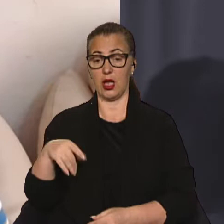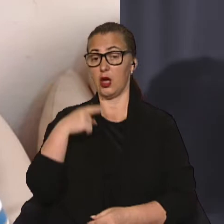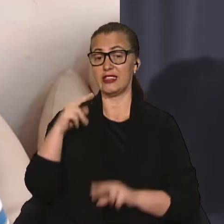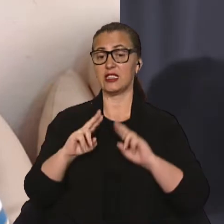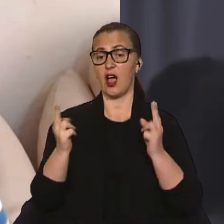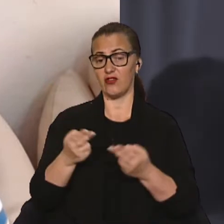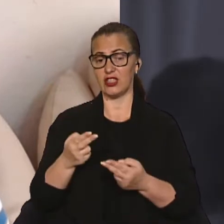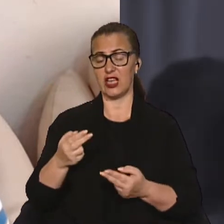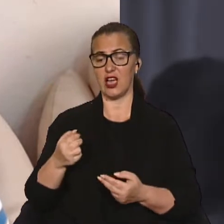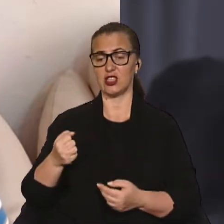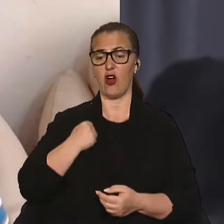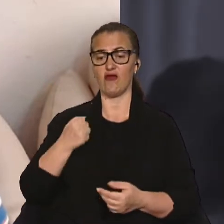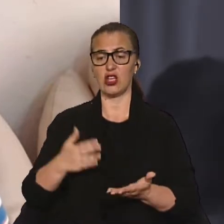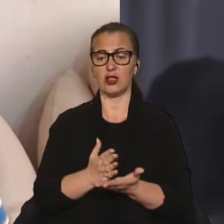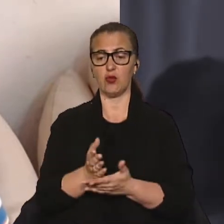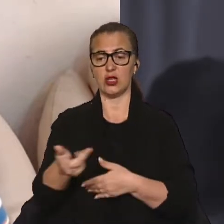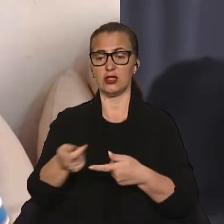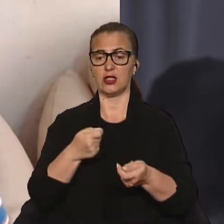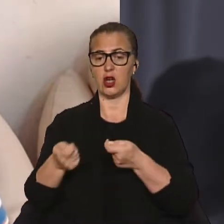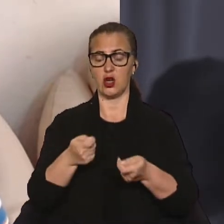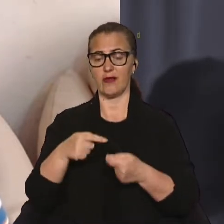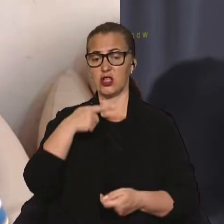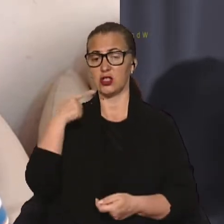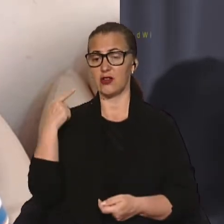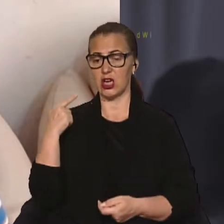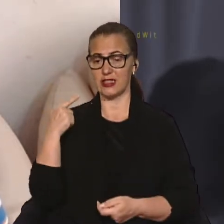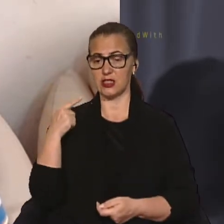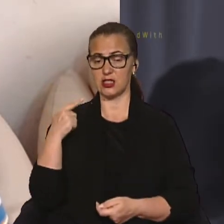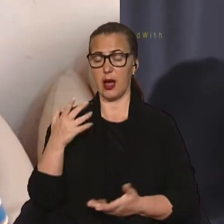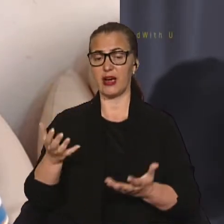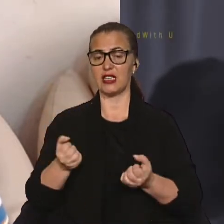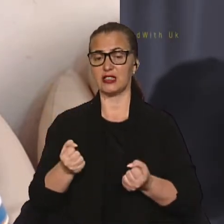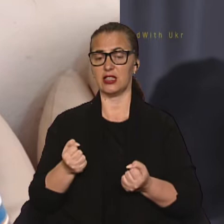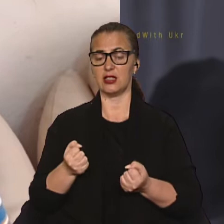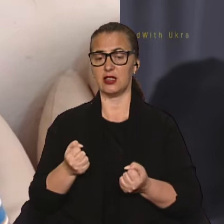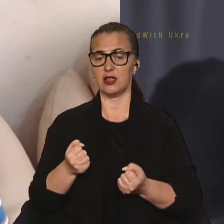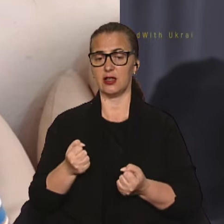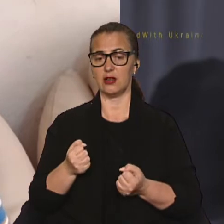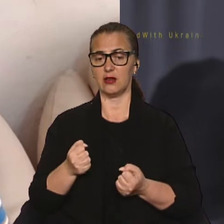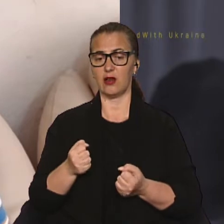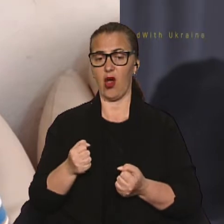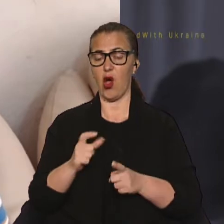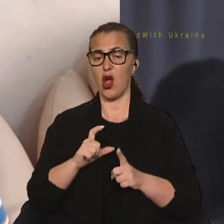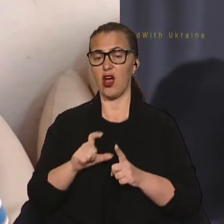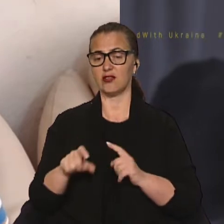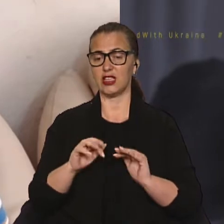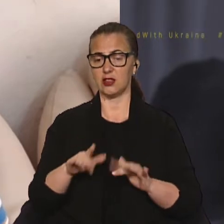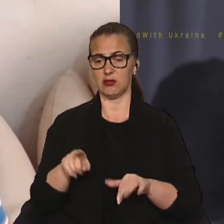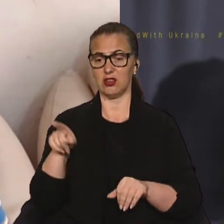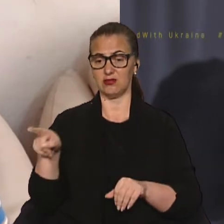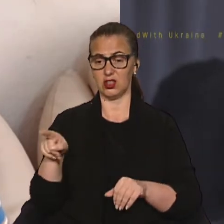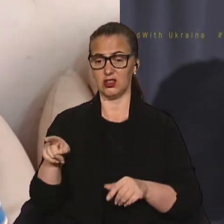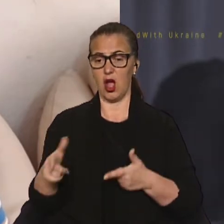Федерация, военно-политическое руководство России приняло ответные меры, то есть оно готовится